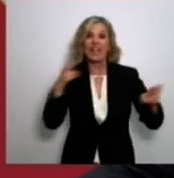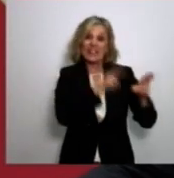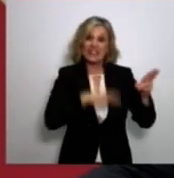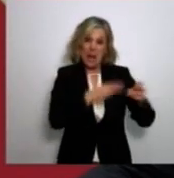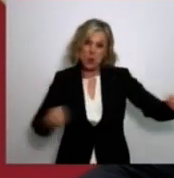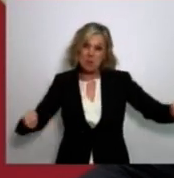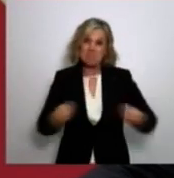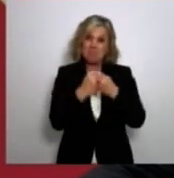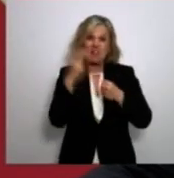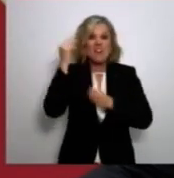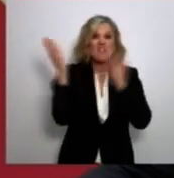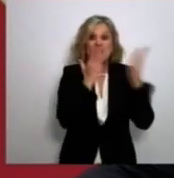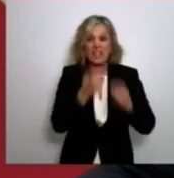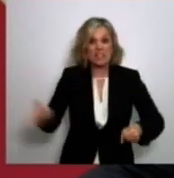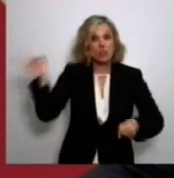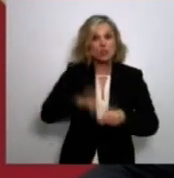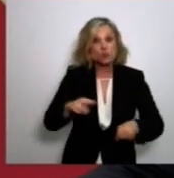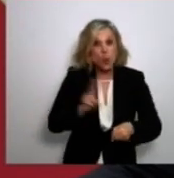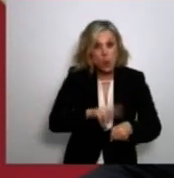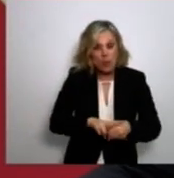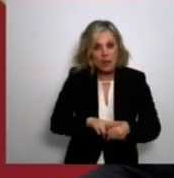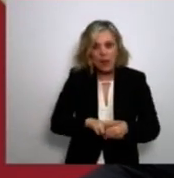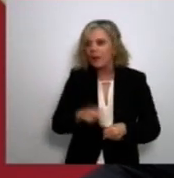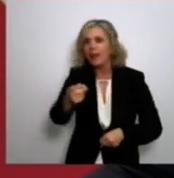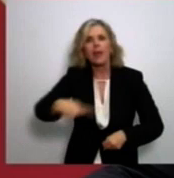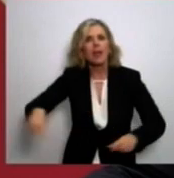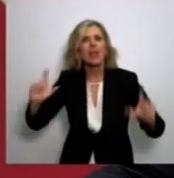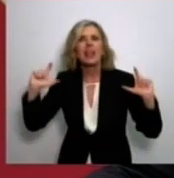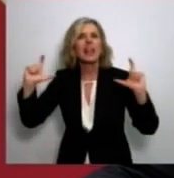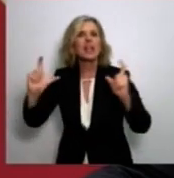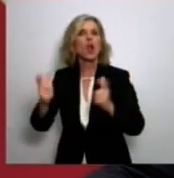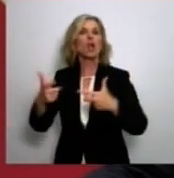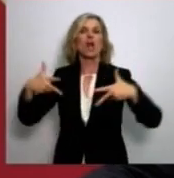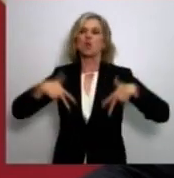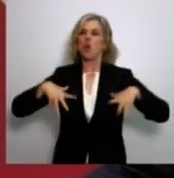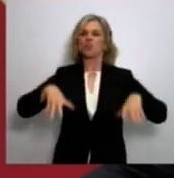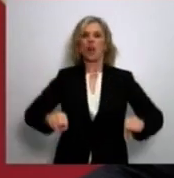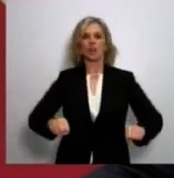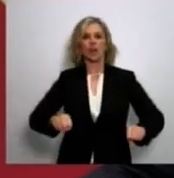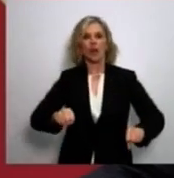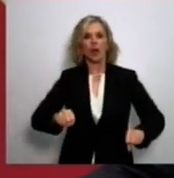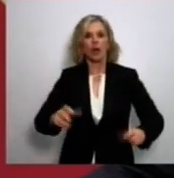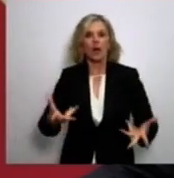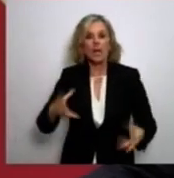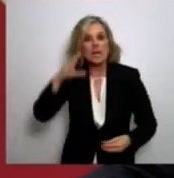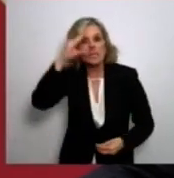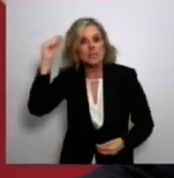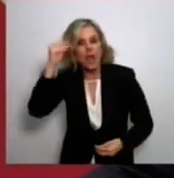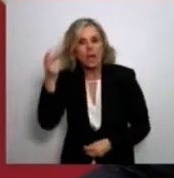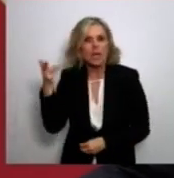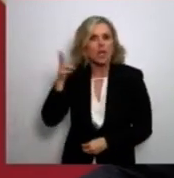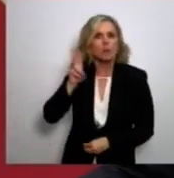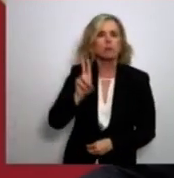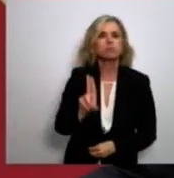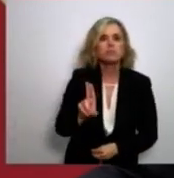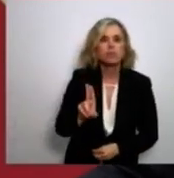Οι Σεραίοι θα κριθούν από την στάση τους απέναντι στην οικογενειοκρατία. Κανένας δεν είναι τόσο μικρός και ποταπός ώστε να